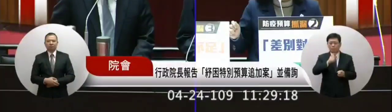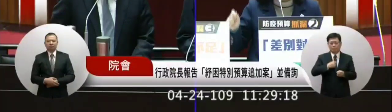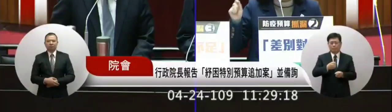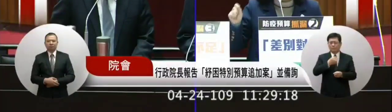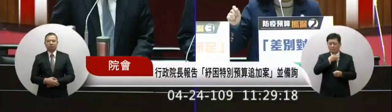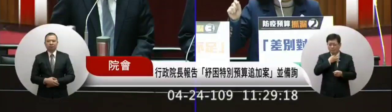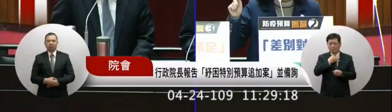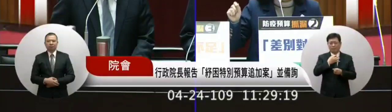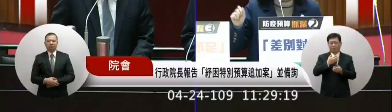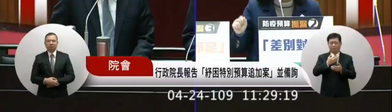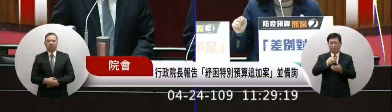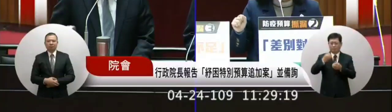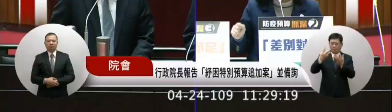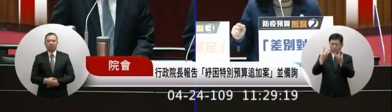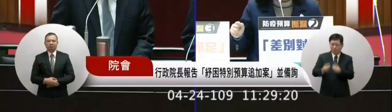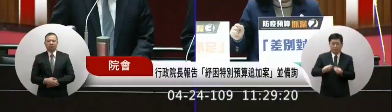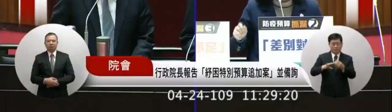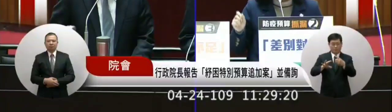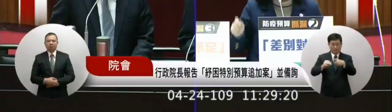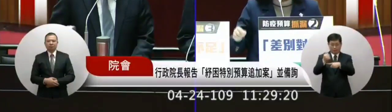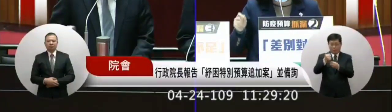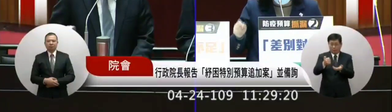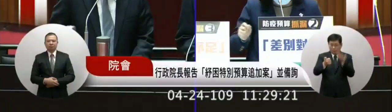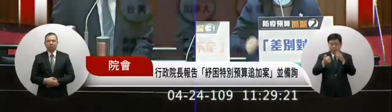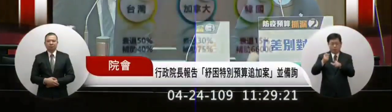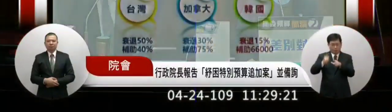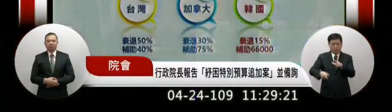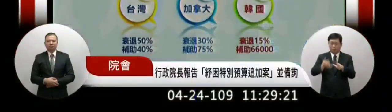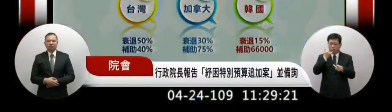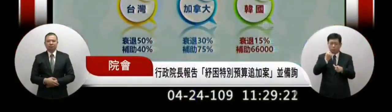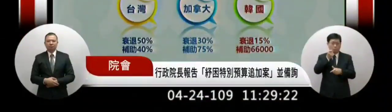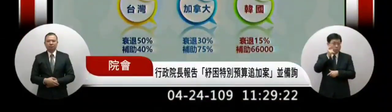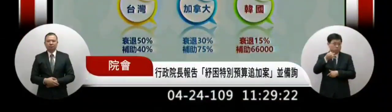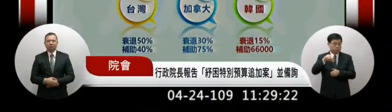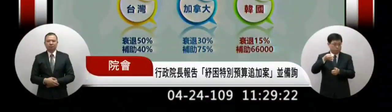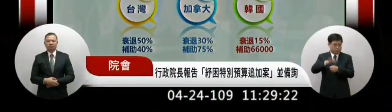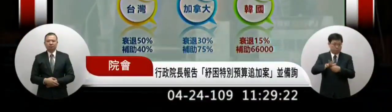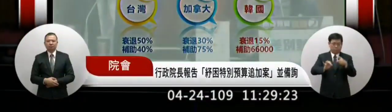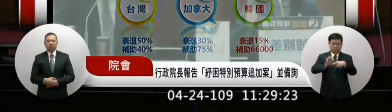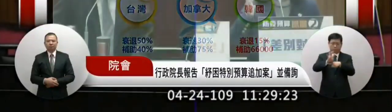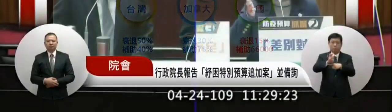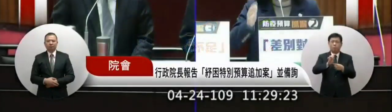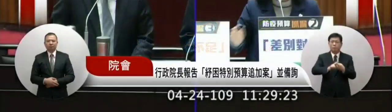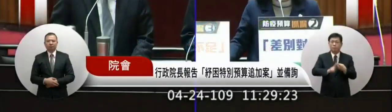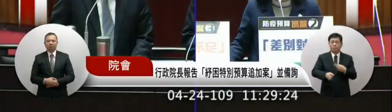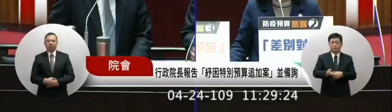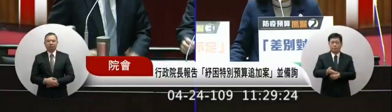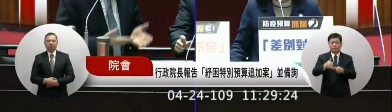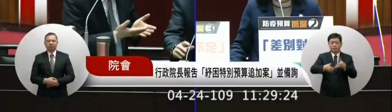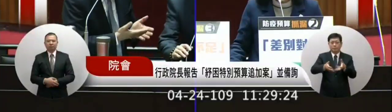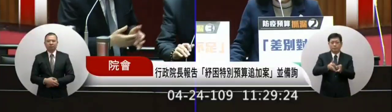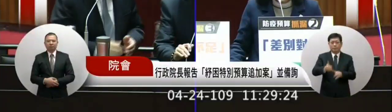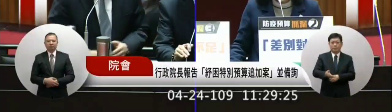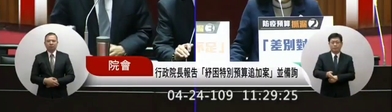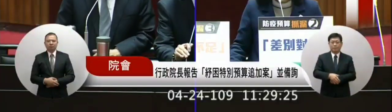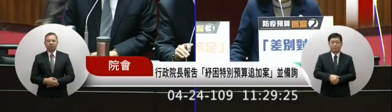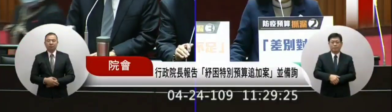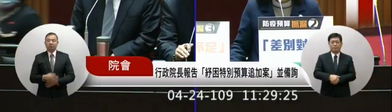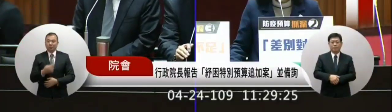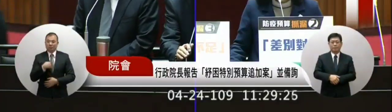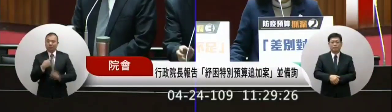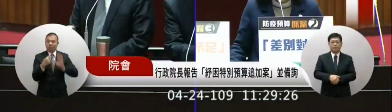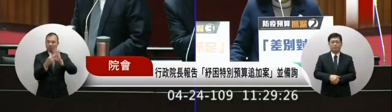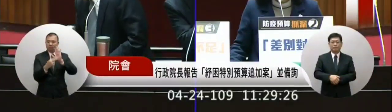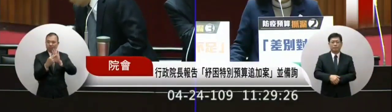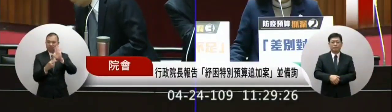艰困企业就是营收降低50%作为补贴薪资有40%这样一个政策，对吧，沈部长？ 我甲委